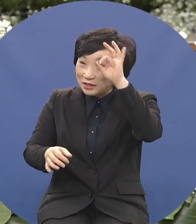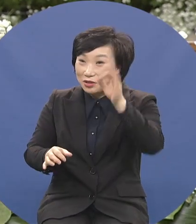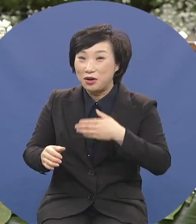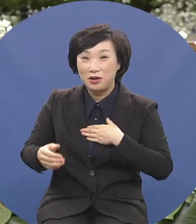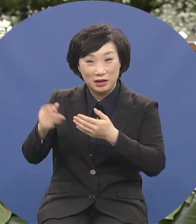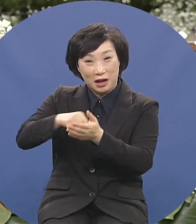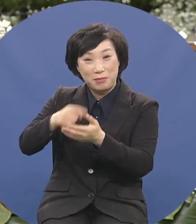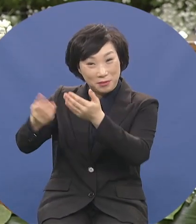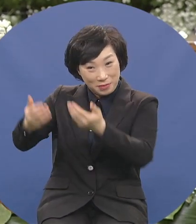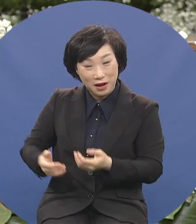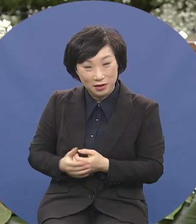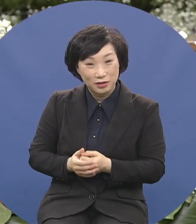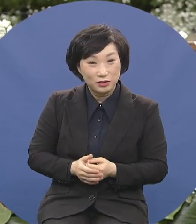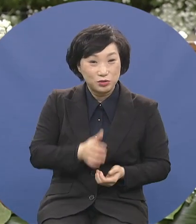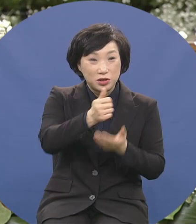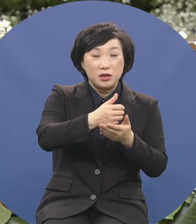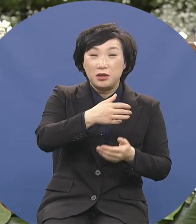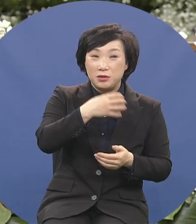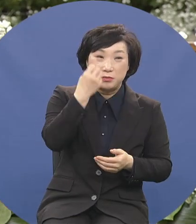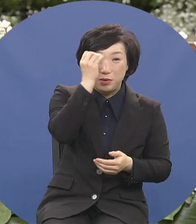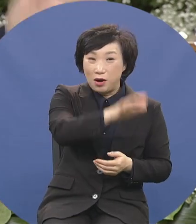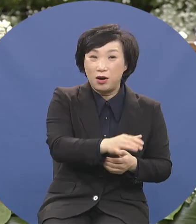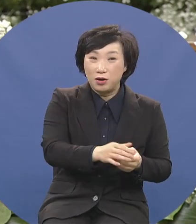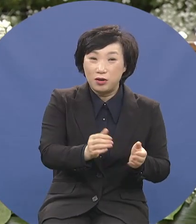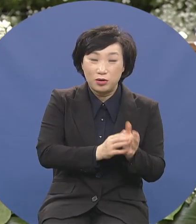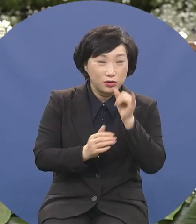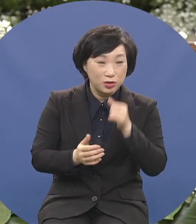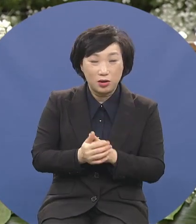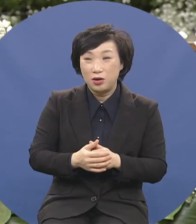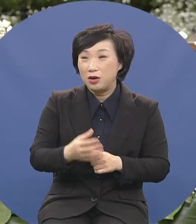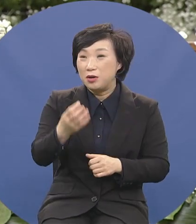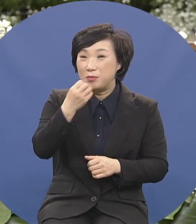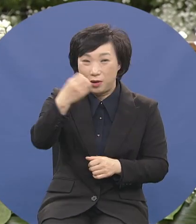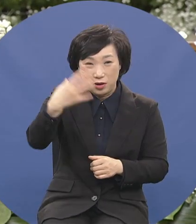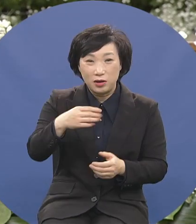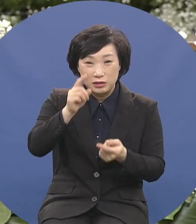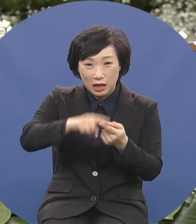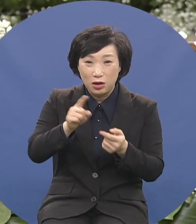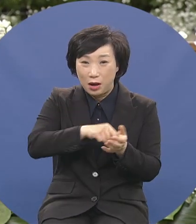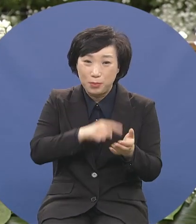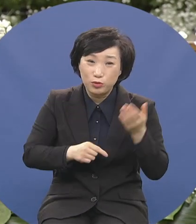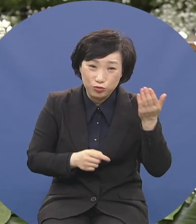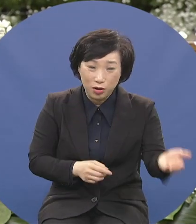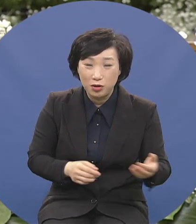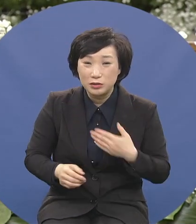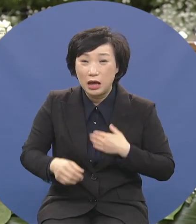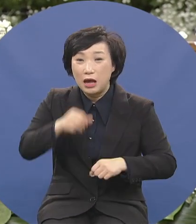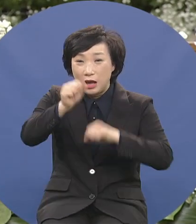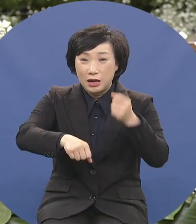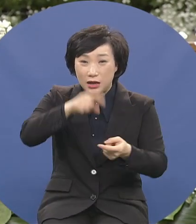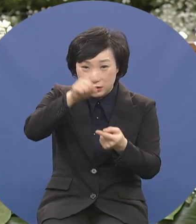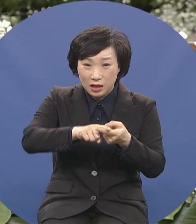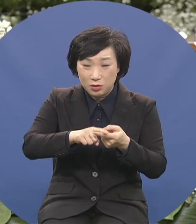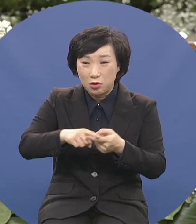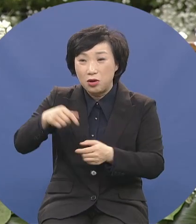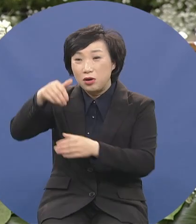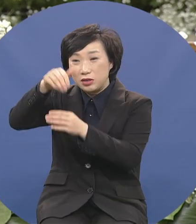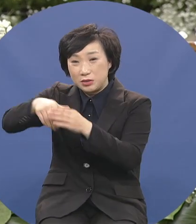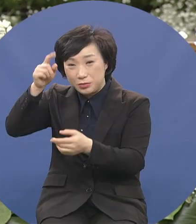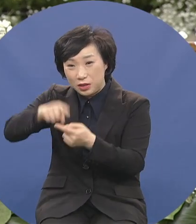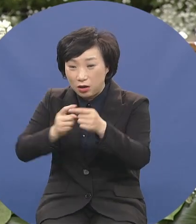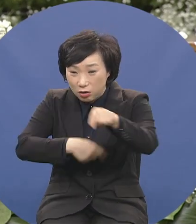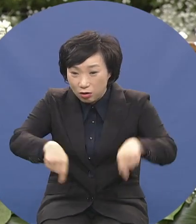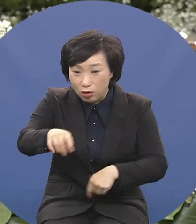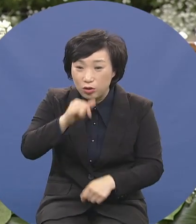나를 부정하면 부정으로 갚아줄게. 행한 대로 심은 대로 거두고 갚은다고 했으니 우리가